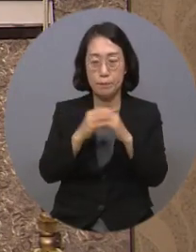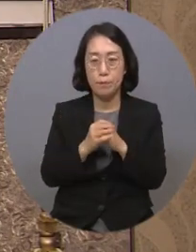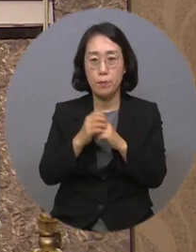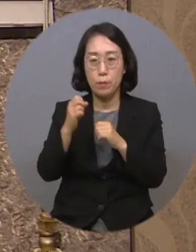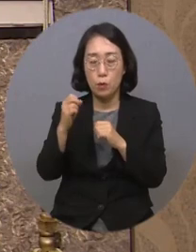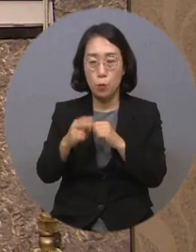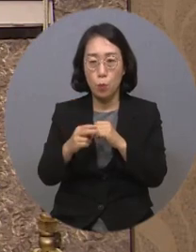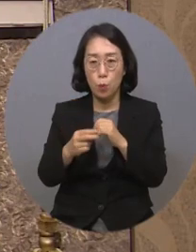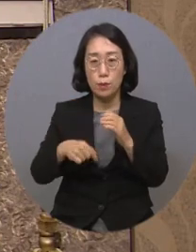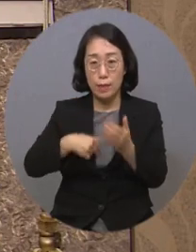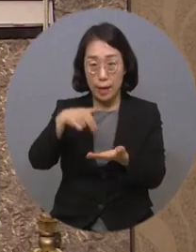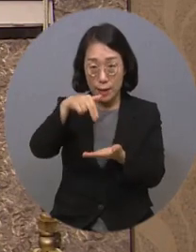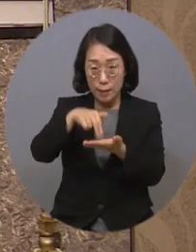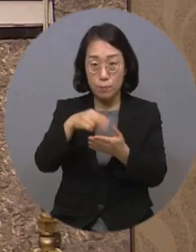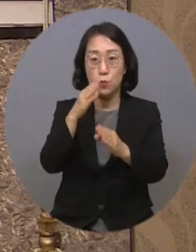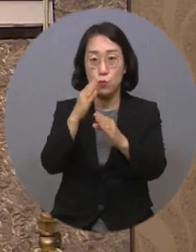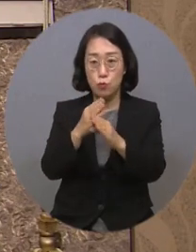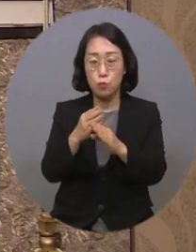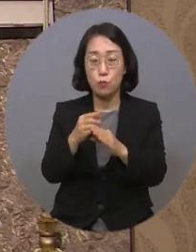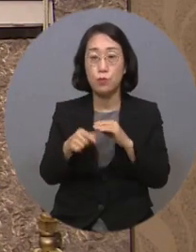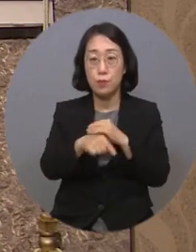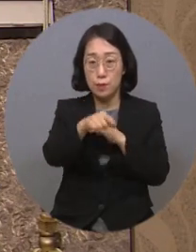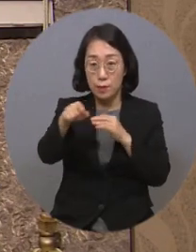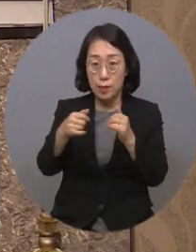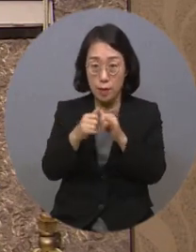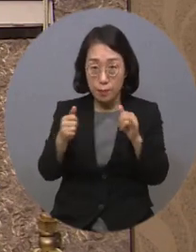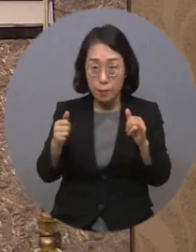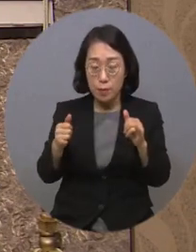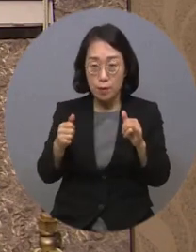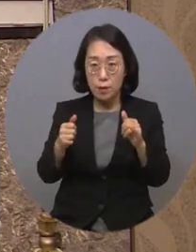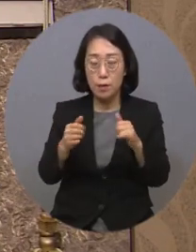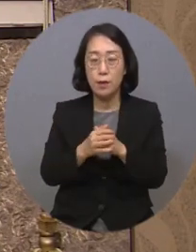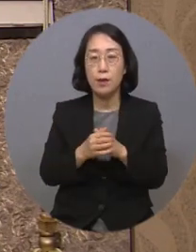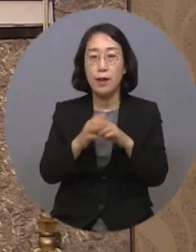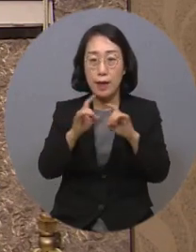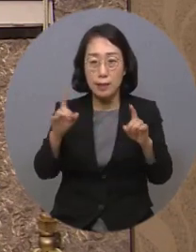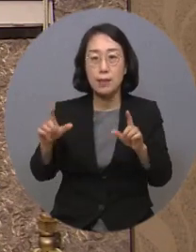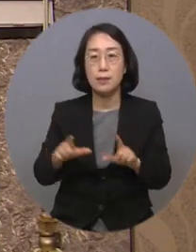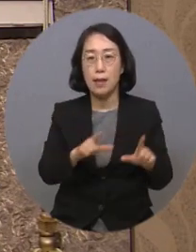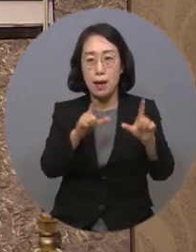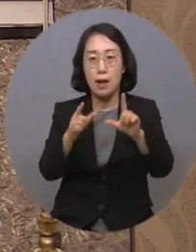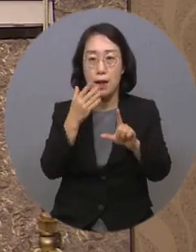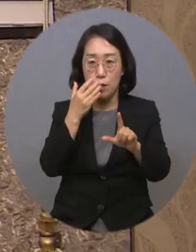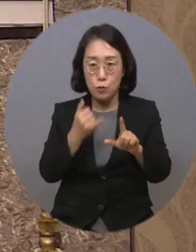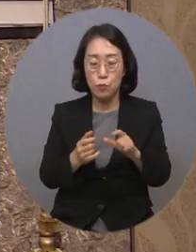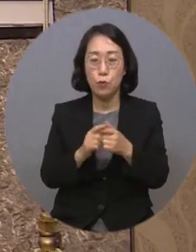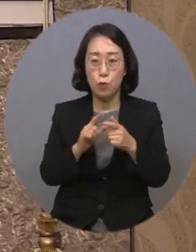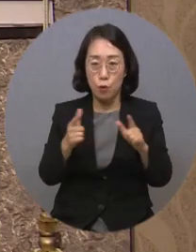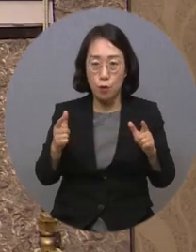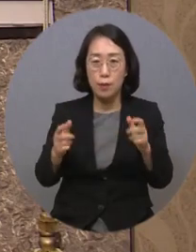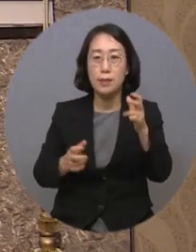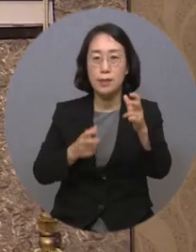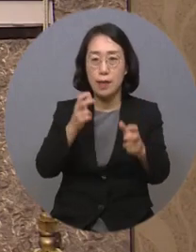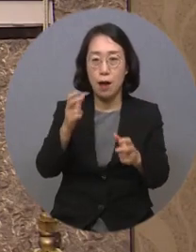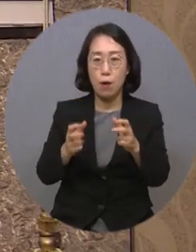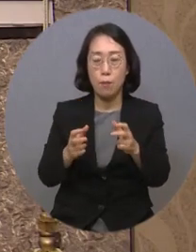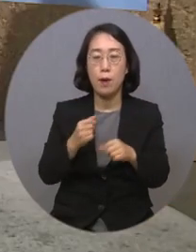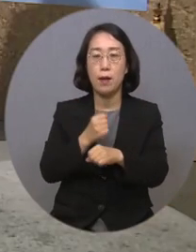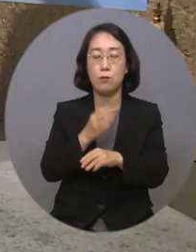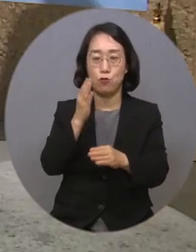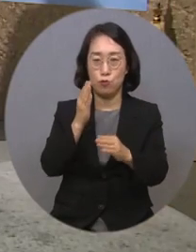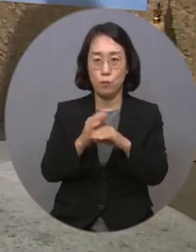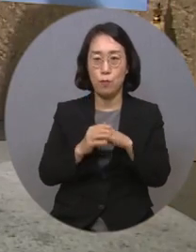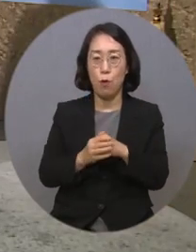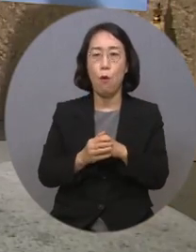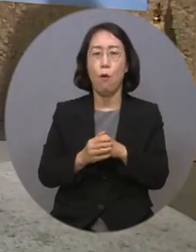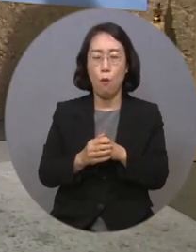있는 친구들도 있어요. 그래서 네. 그 친구들도 자기들끼리 살 수 있도록 자립홈 이런 여러 가지 사업들을 하고 있습니다.